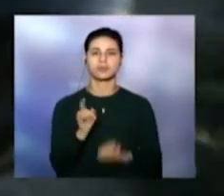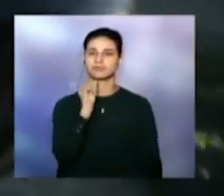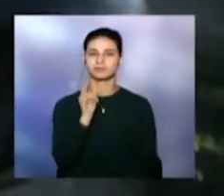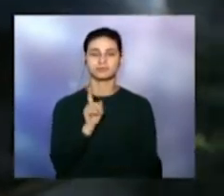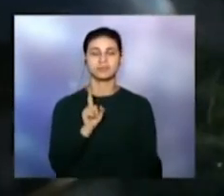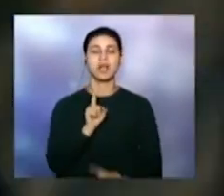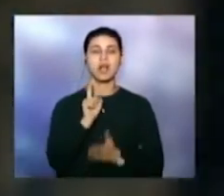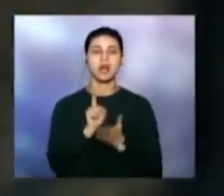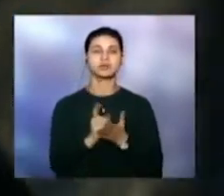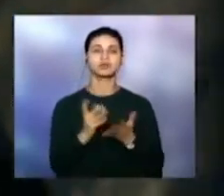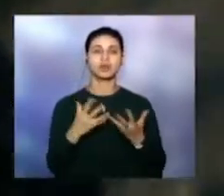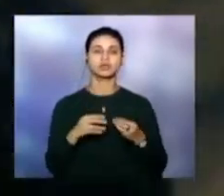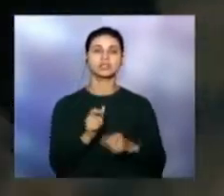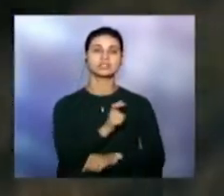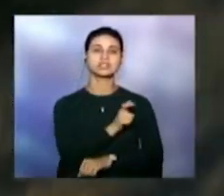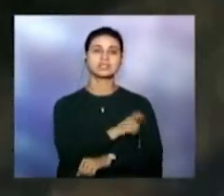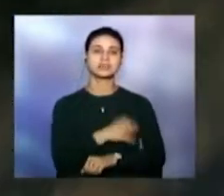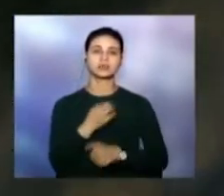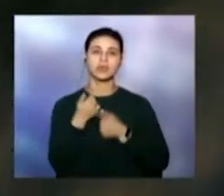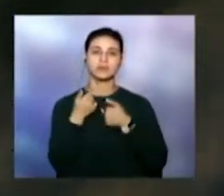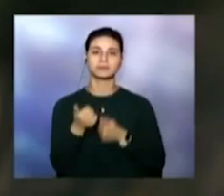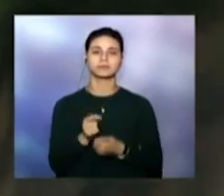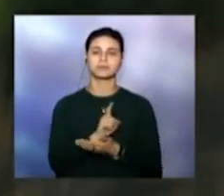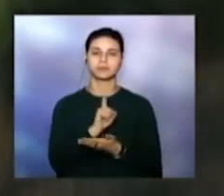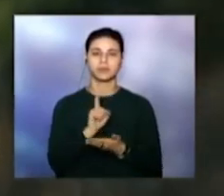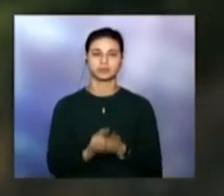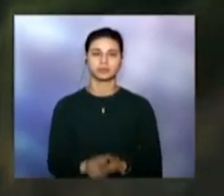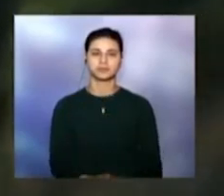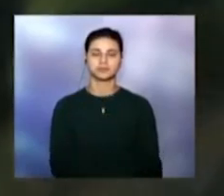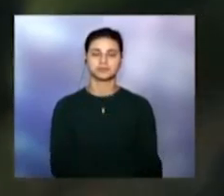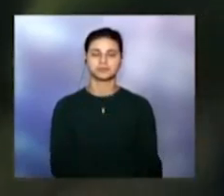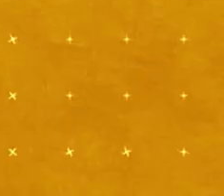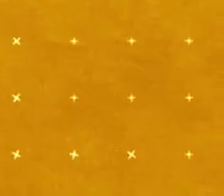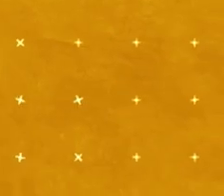აუცილებელი არის, რომ ოჯახის წევრები გიდგენ მხარში.